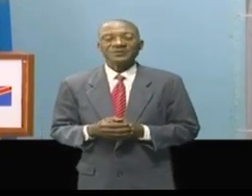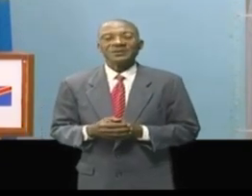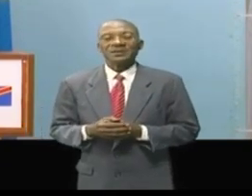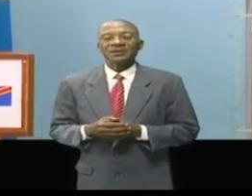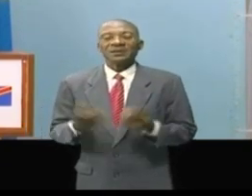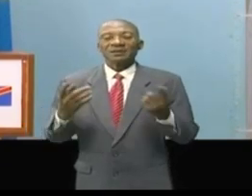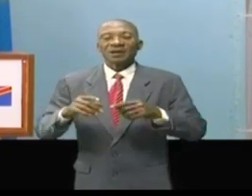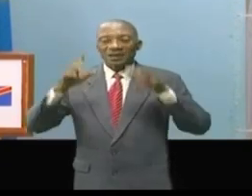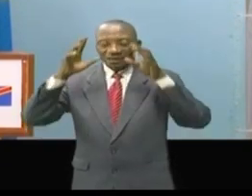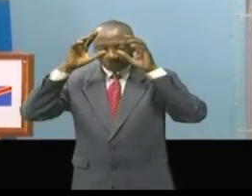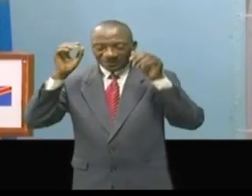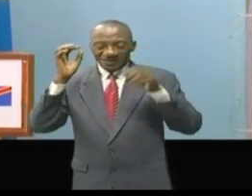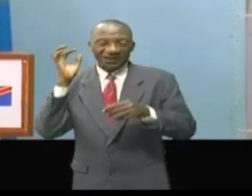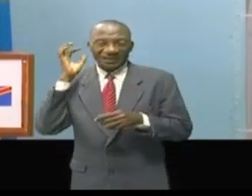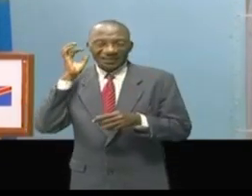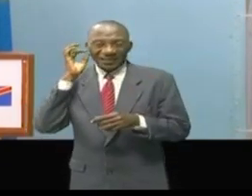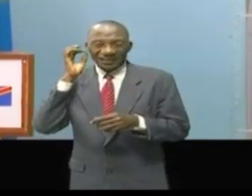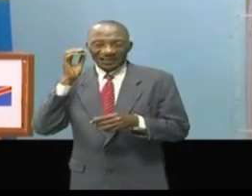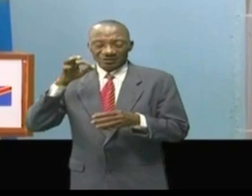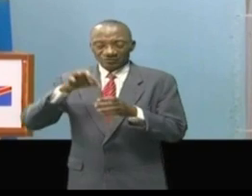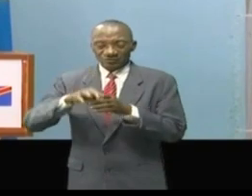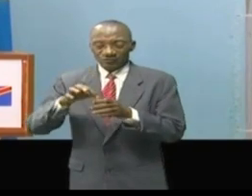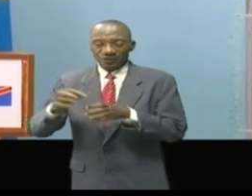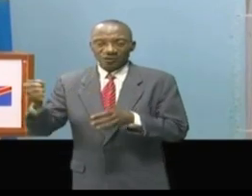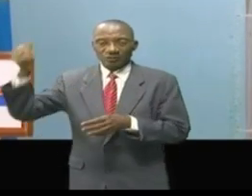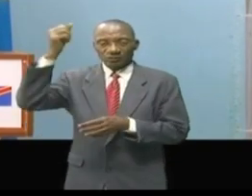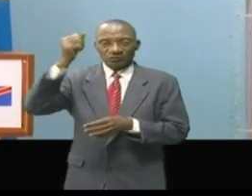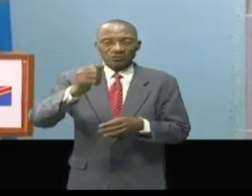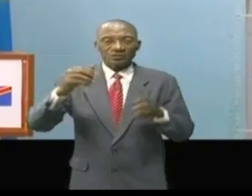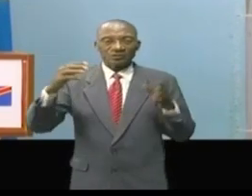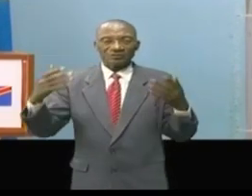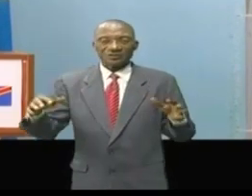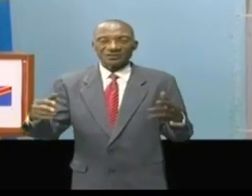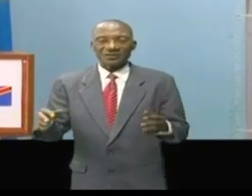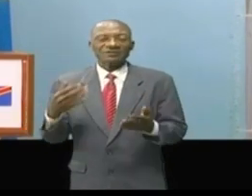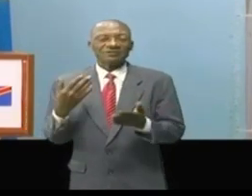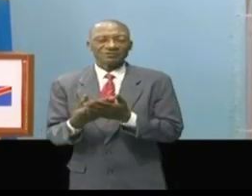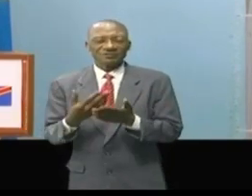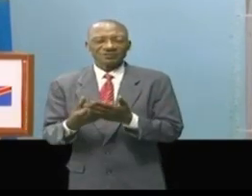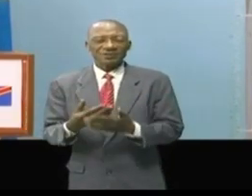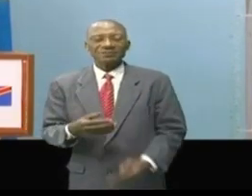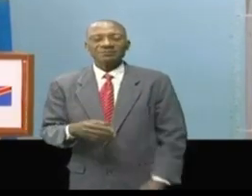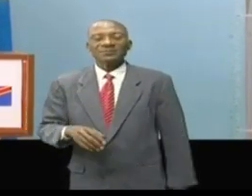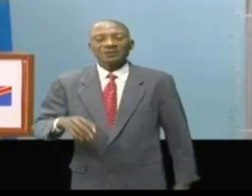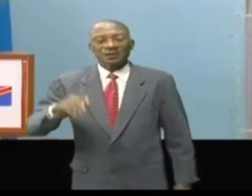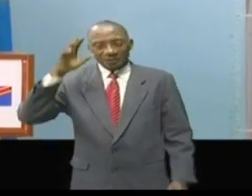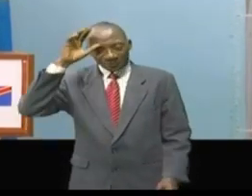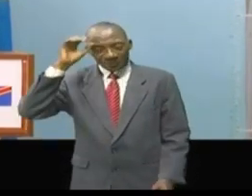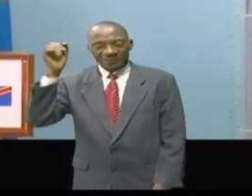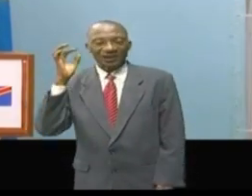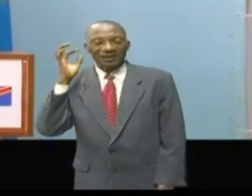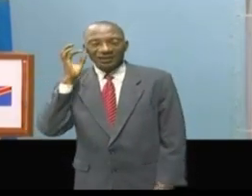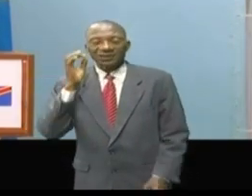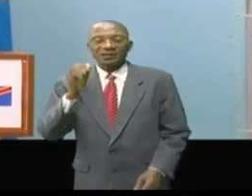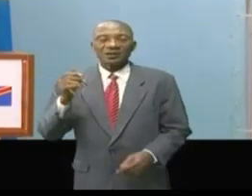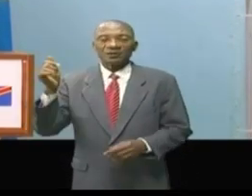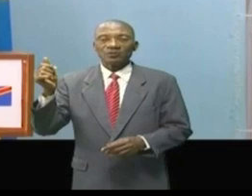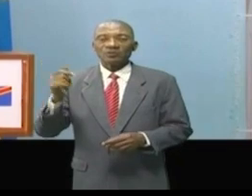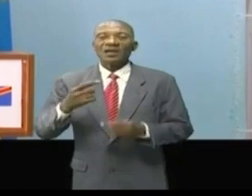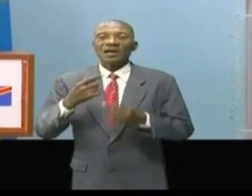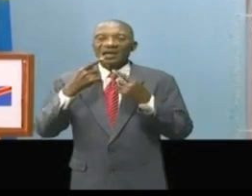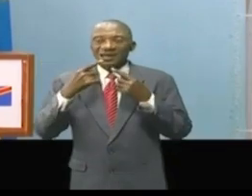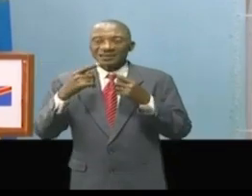le président kényan, William Ruto, a exprimé son désir ardent de